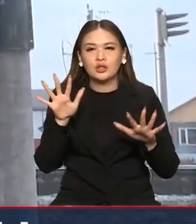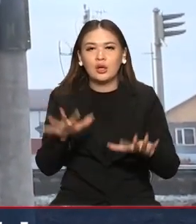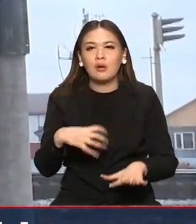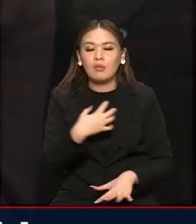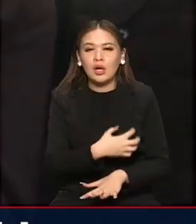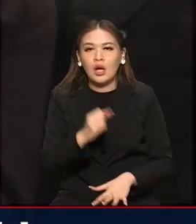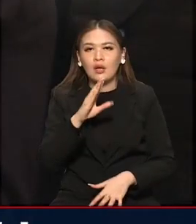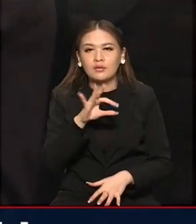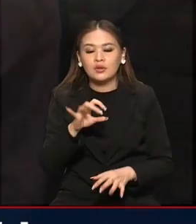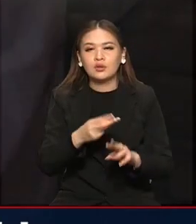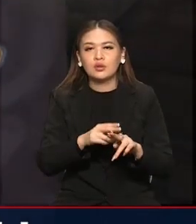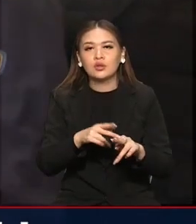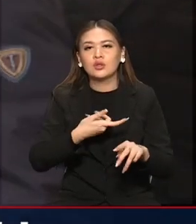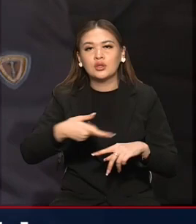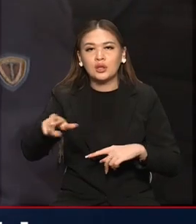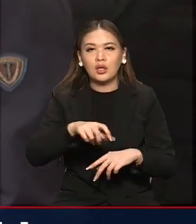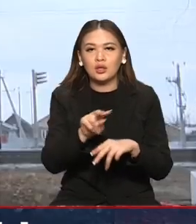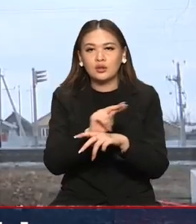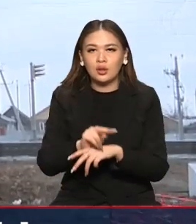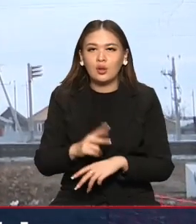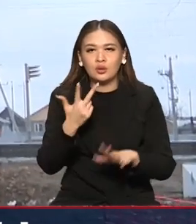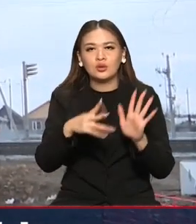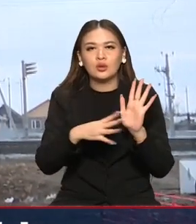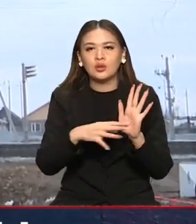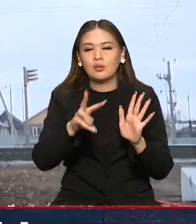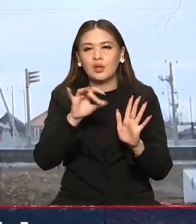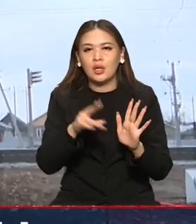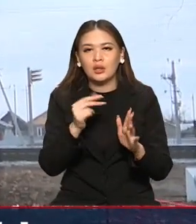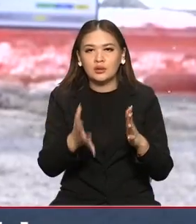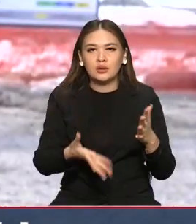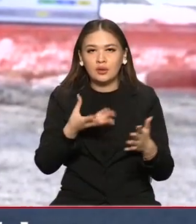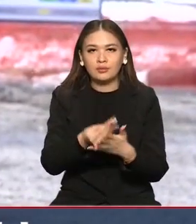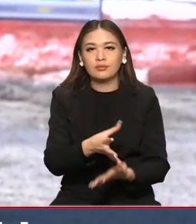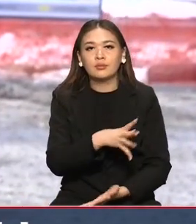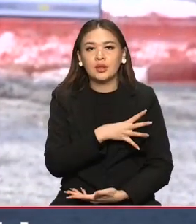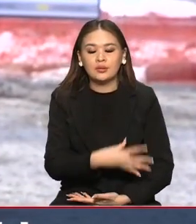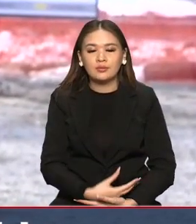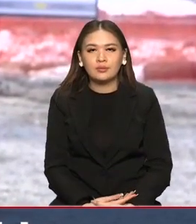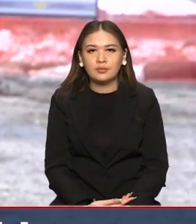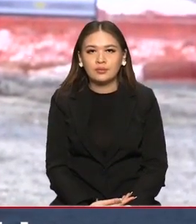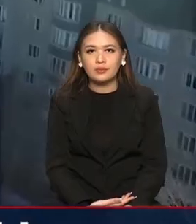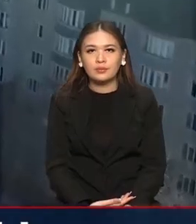бар автожолдарды салуға және жөндеуге 39 миллиард теңгеден астам қаражат бөлінген.